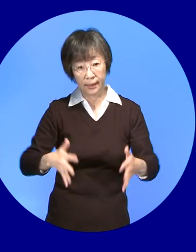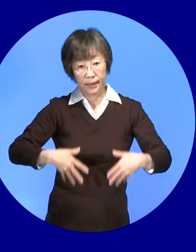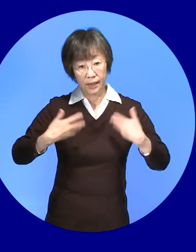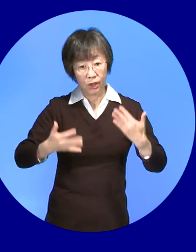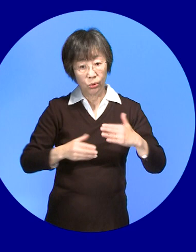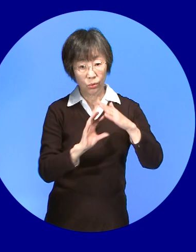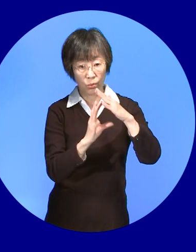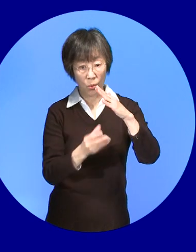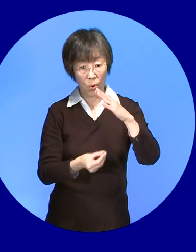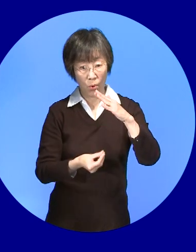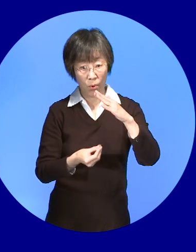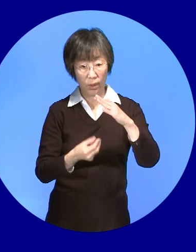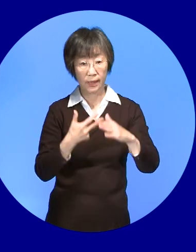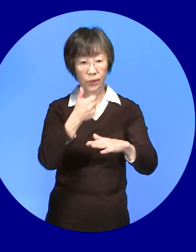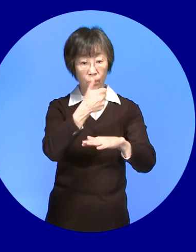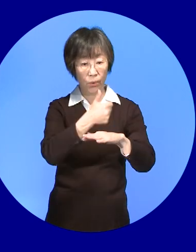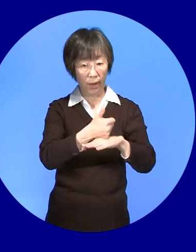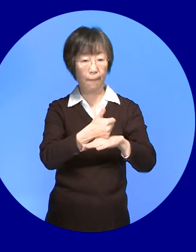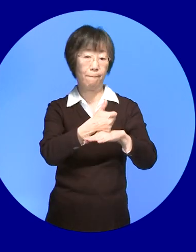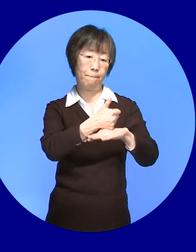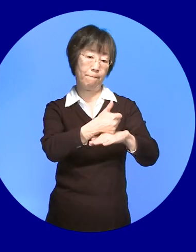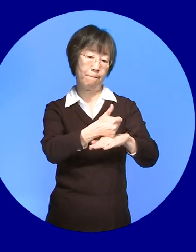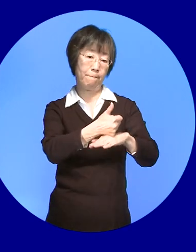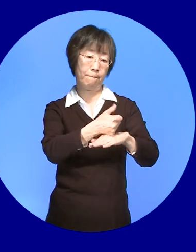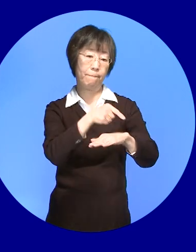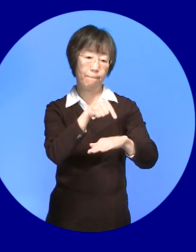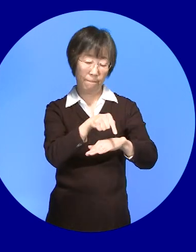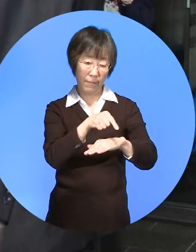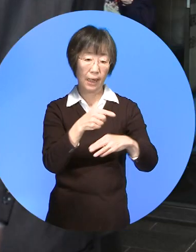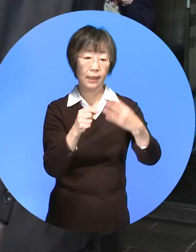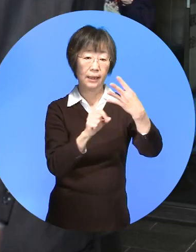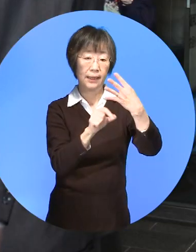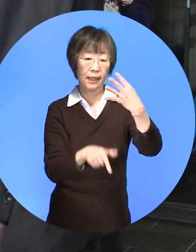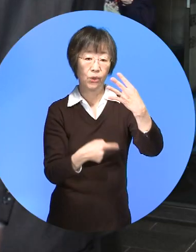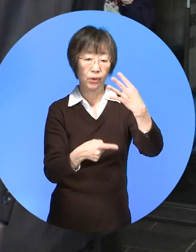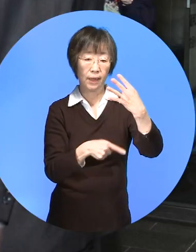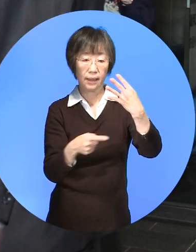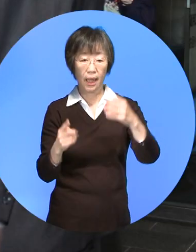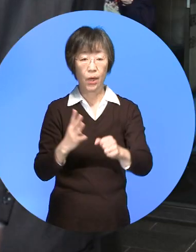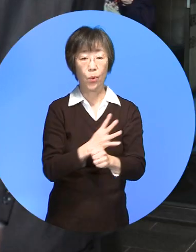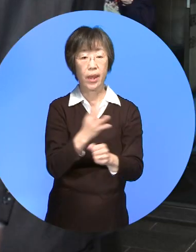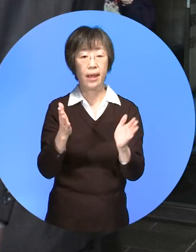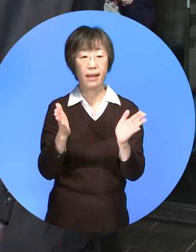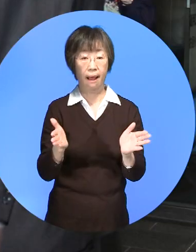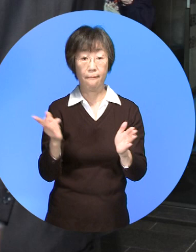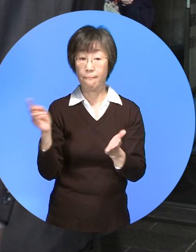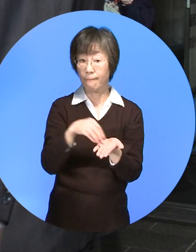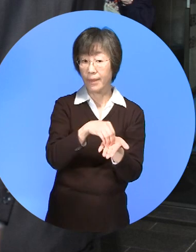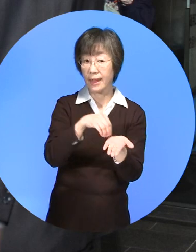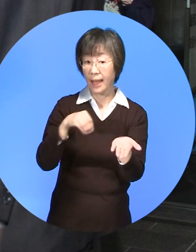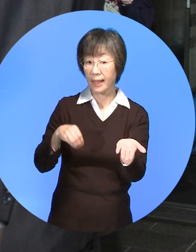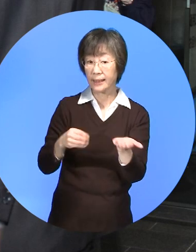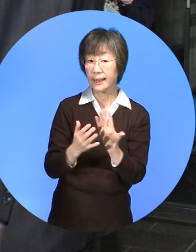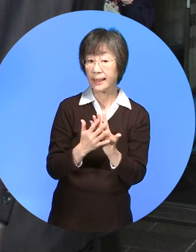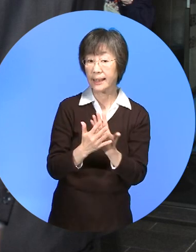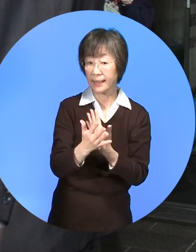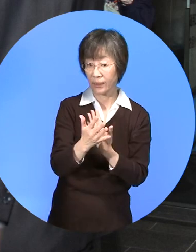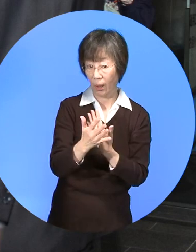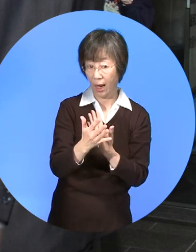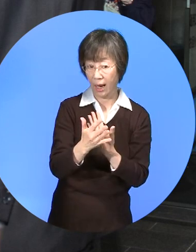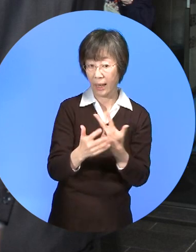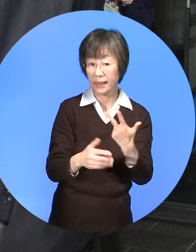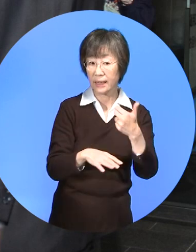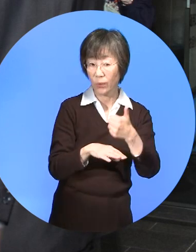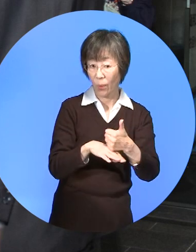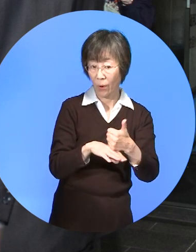任期は4月1日から4年間です。 3月31日に行われた退任